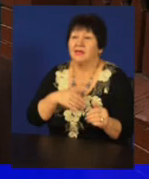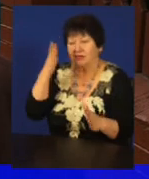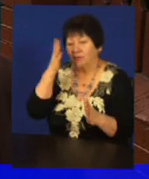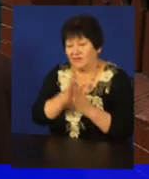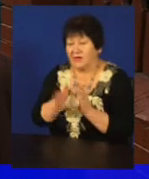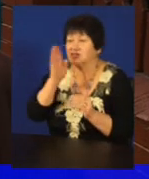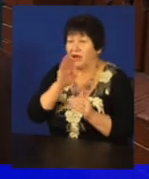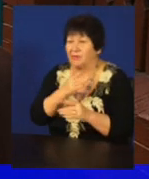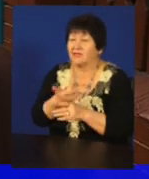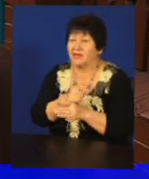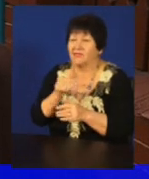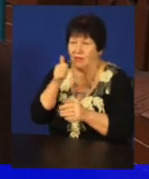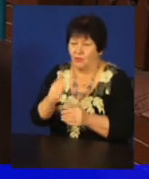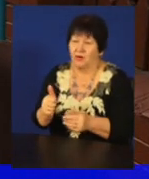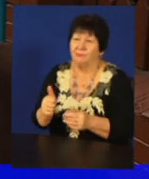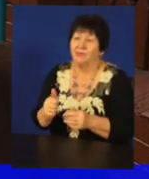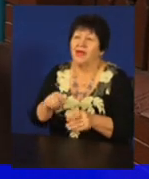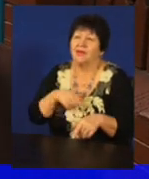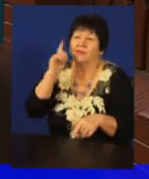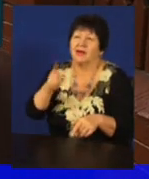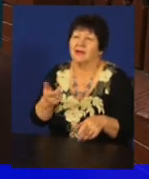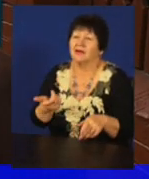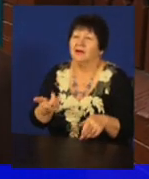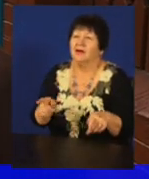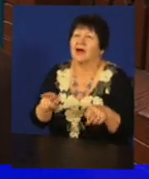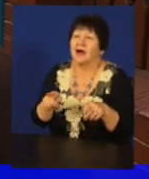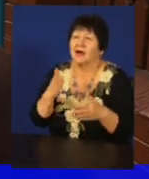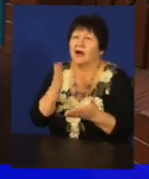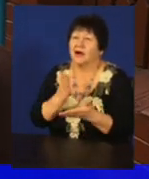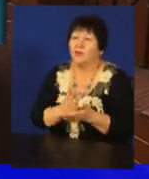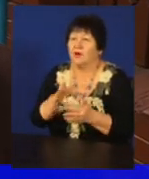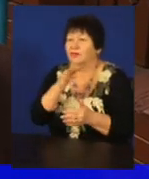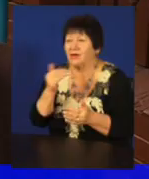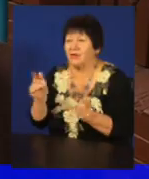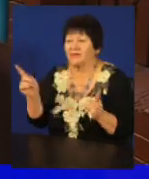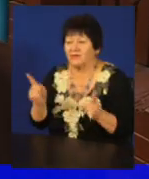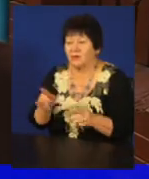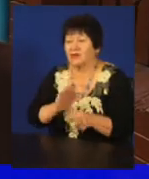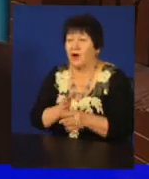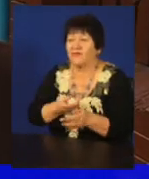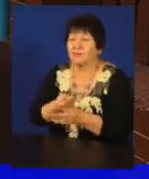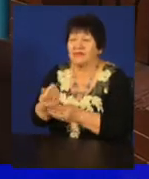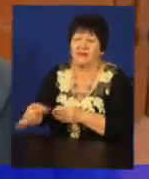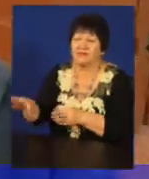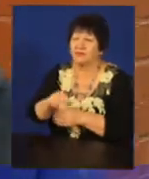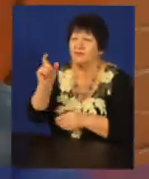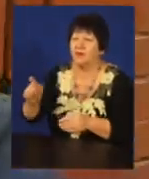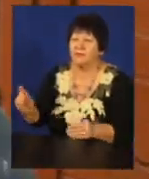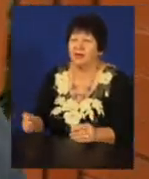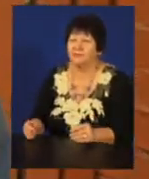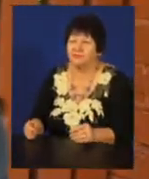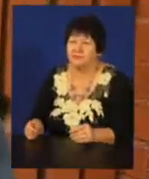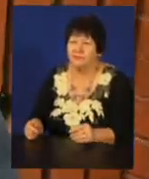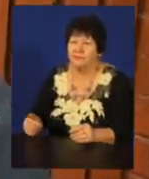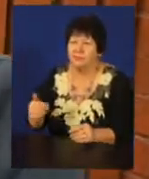înțeleg că apa asta e bună, e calitativă și eu cred că cât acum, în perioadă scurtă, au să achete și ceilalți. Eu